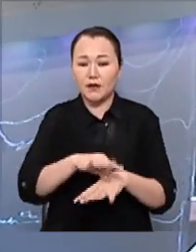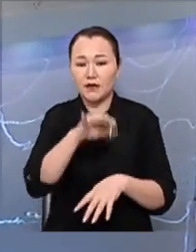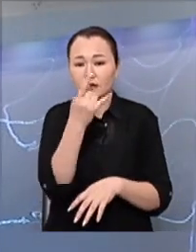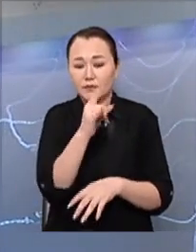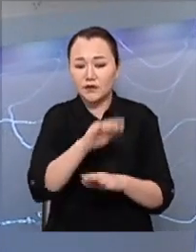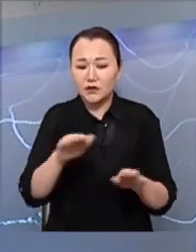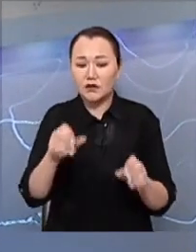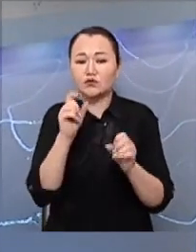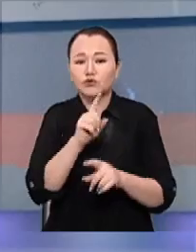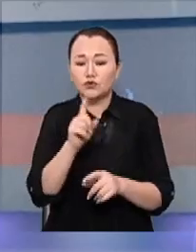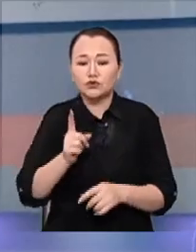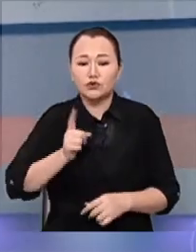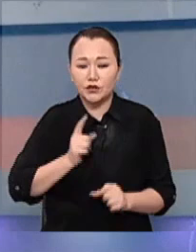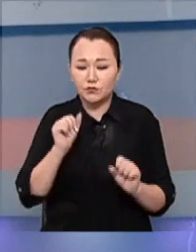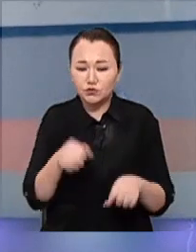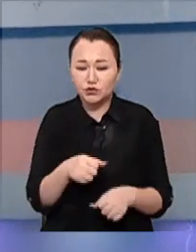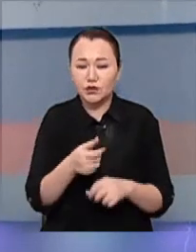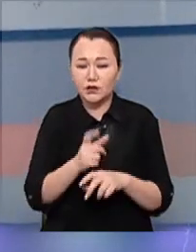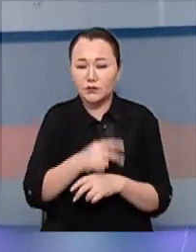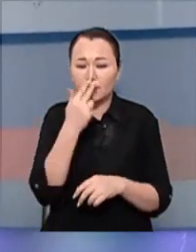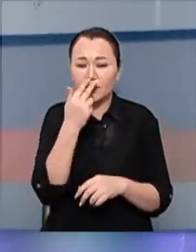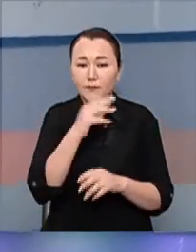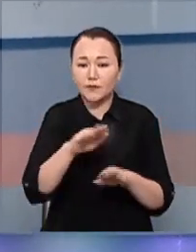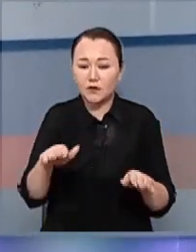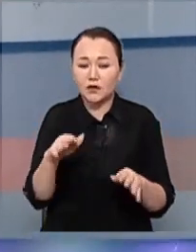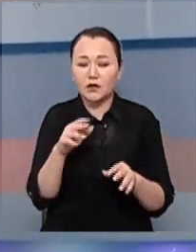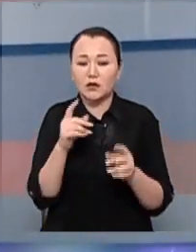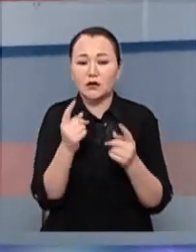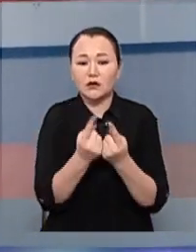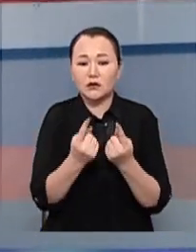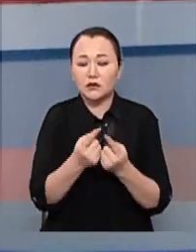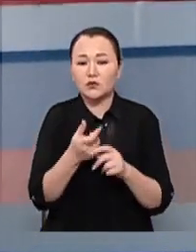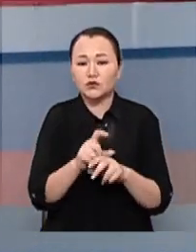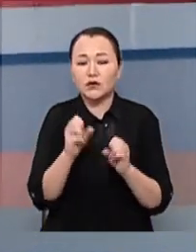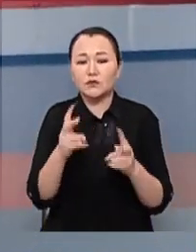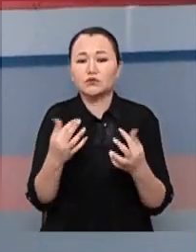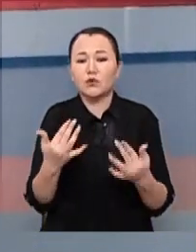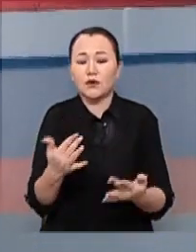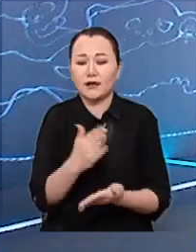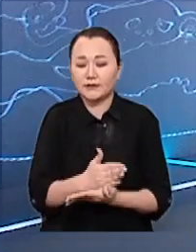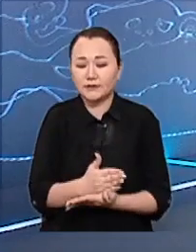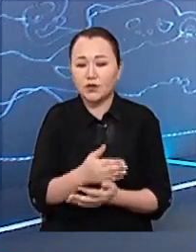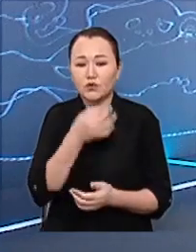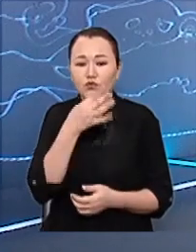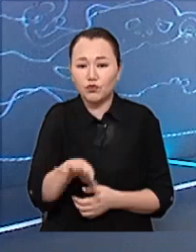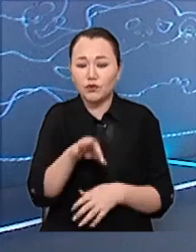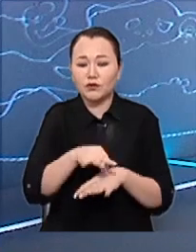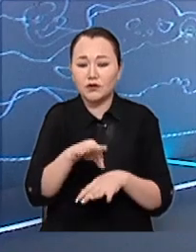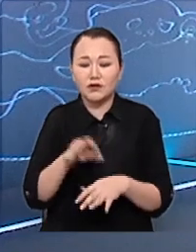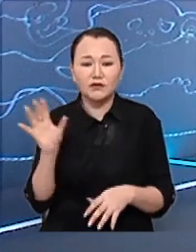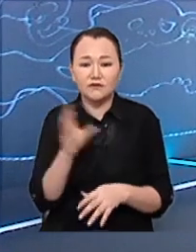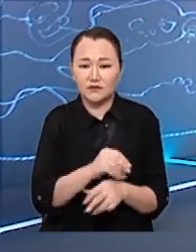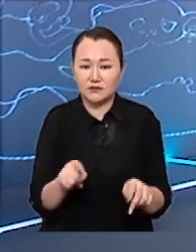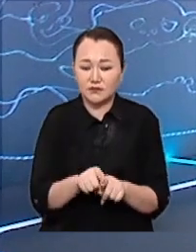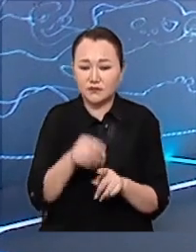баруы мүмкін? Олардан не күтуге болады? Мұндай жасөспірімдер айналасындағы балалар үшін қаншалықты қауіпті? Енді бұл кез келген аурулардың барлығы ондай